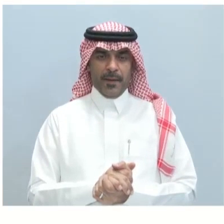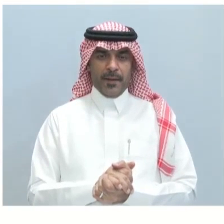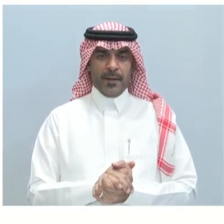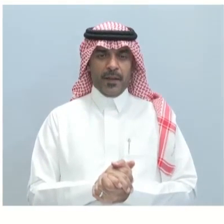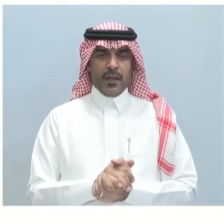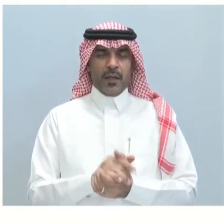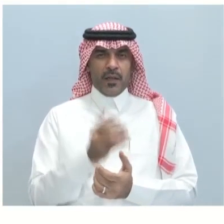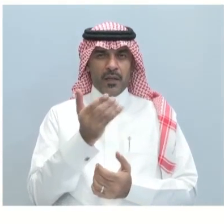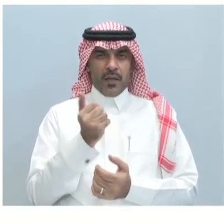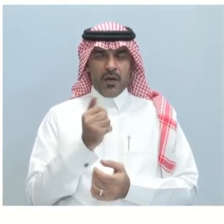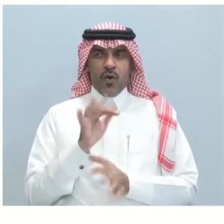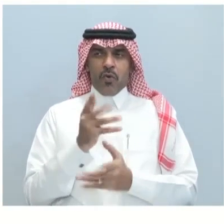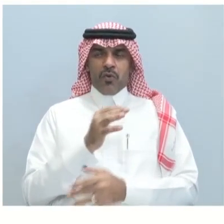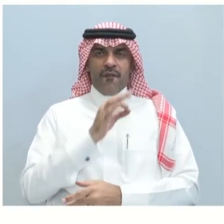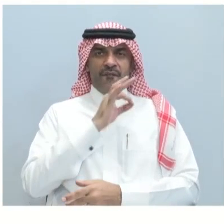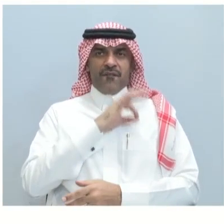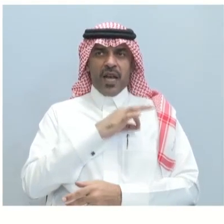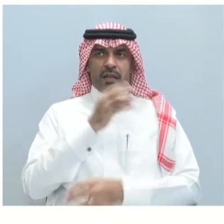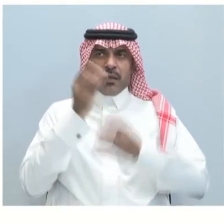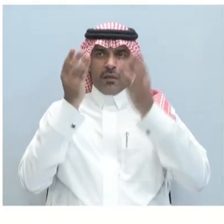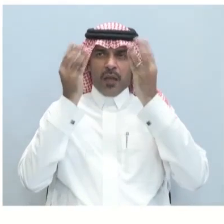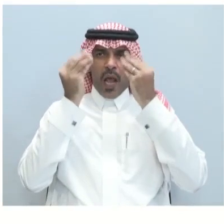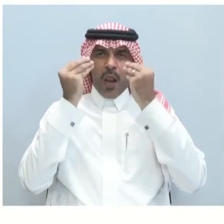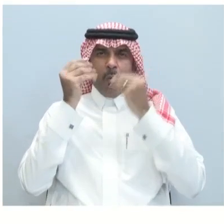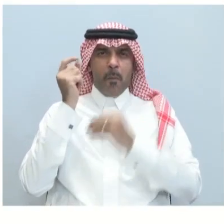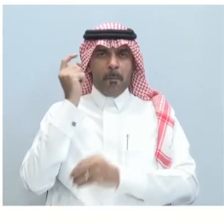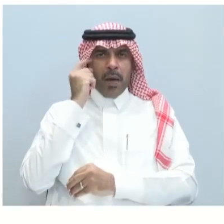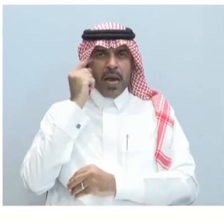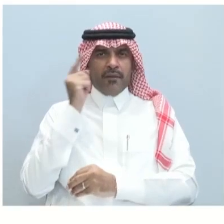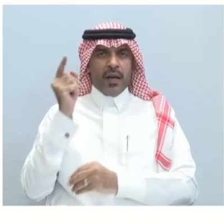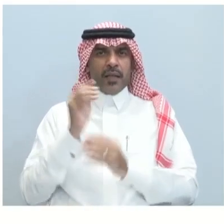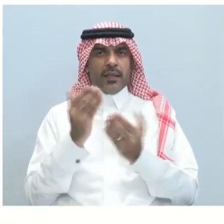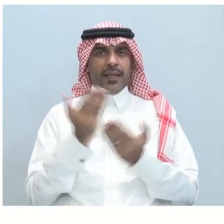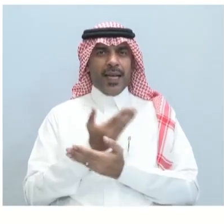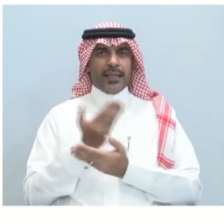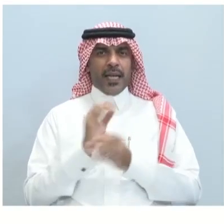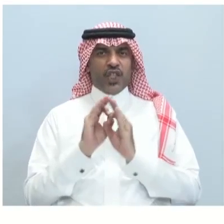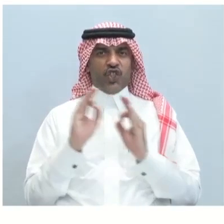يبين الفائده من تعلم معرفه الدراسات الاجتماعيه